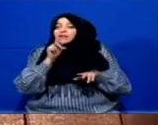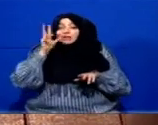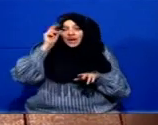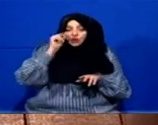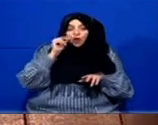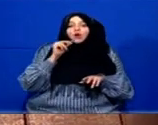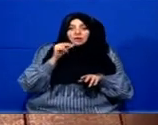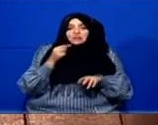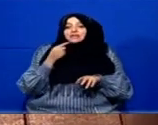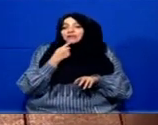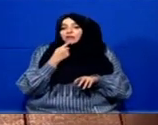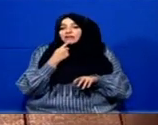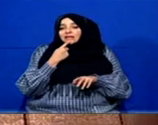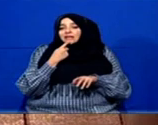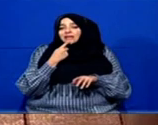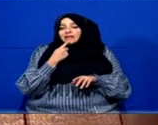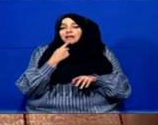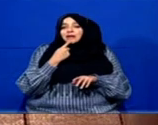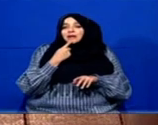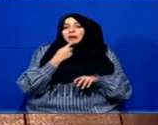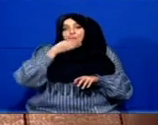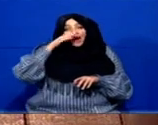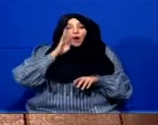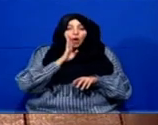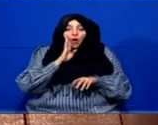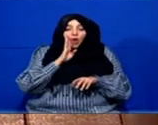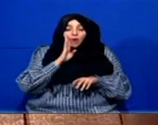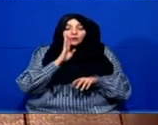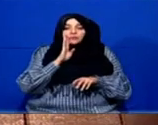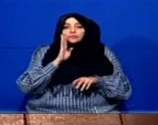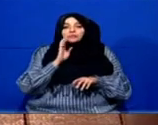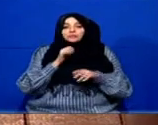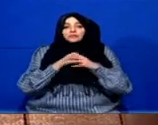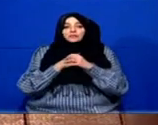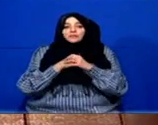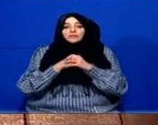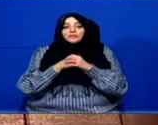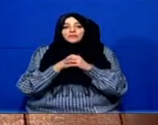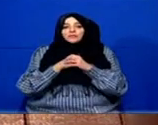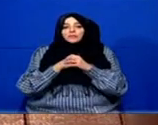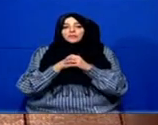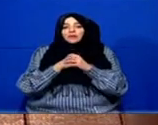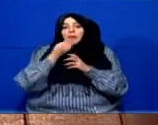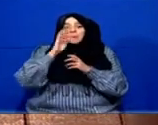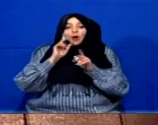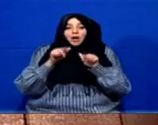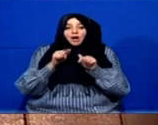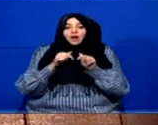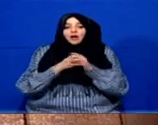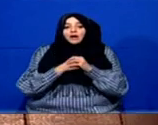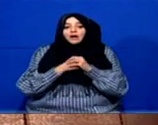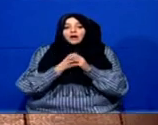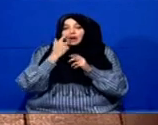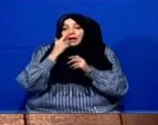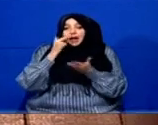لان الافضل المشترك ينطبق على الذكر والانثى وتركه والدين الجواب